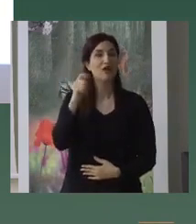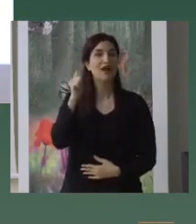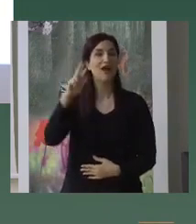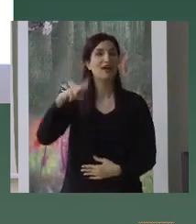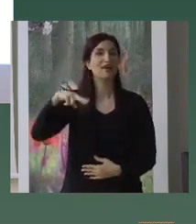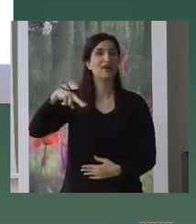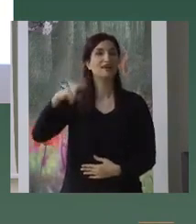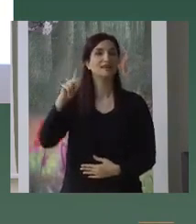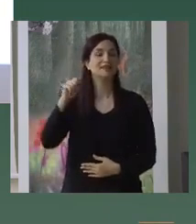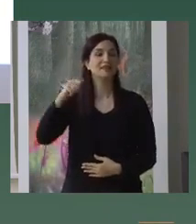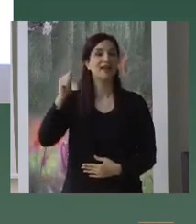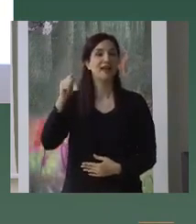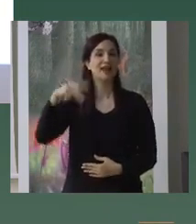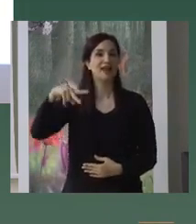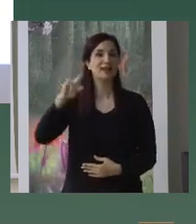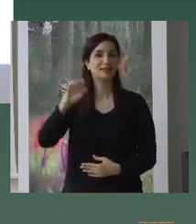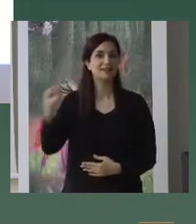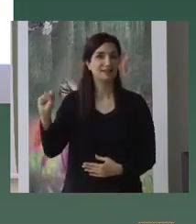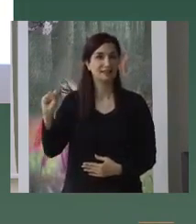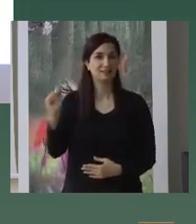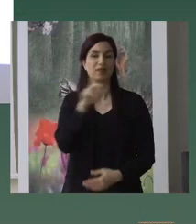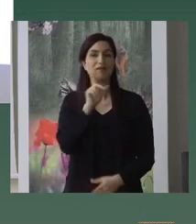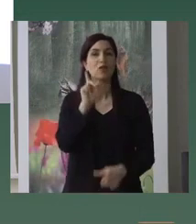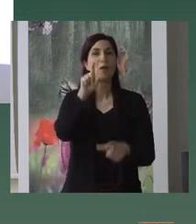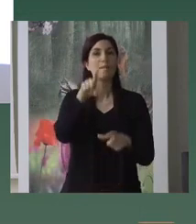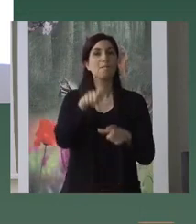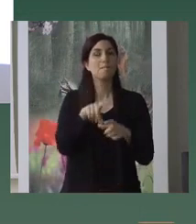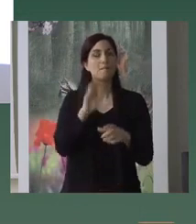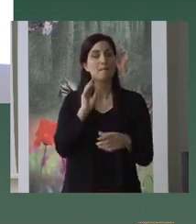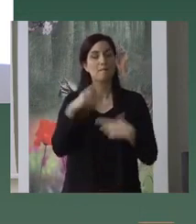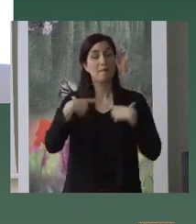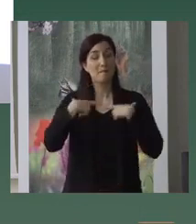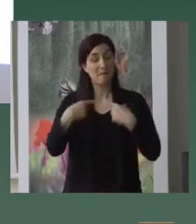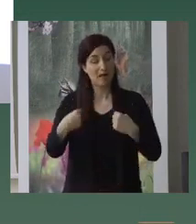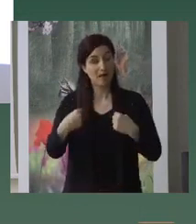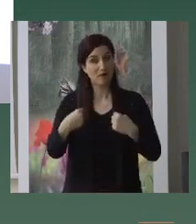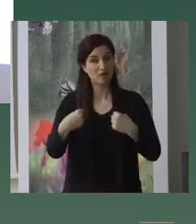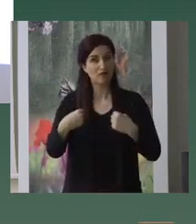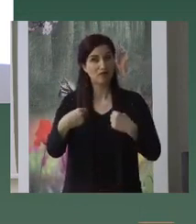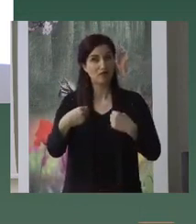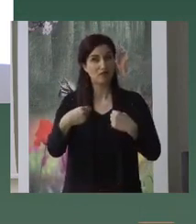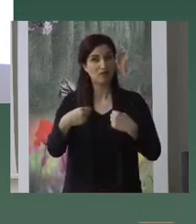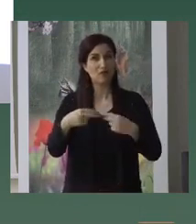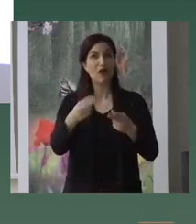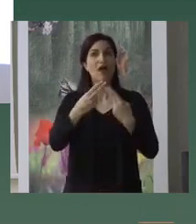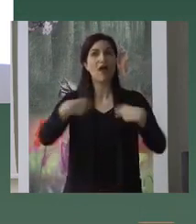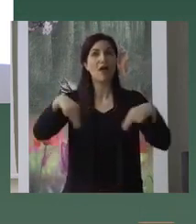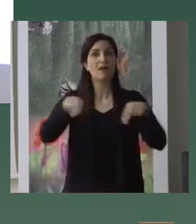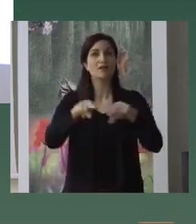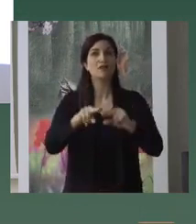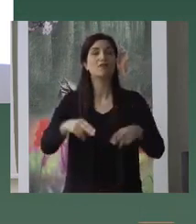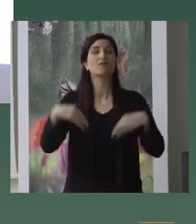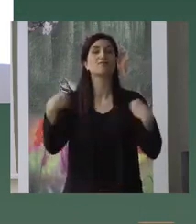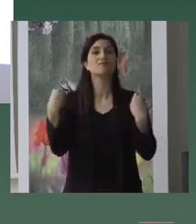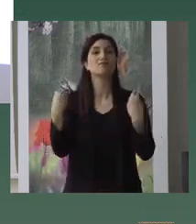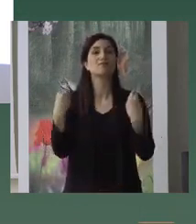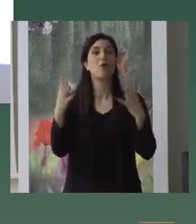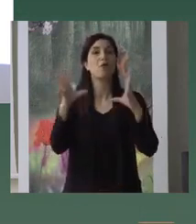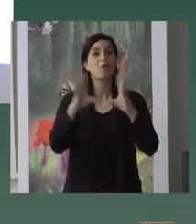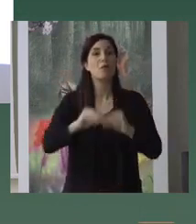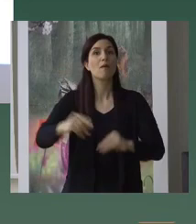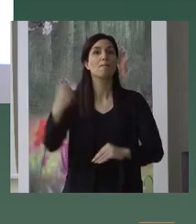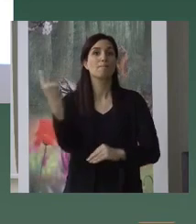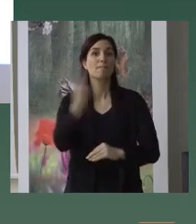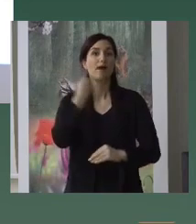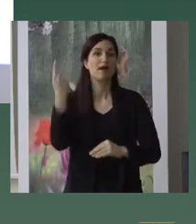της Ευρωπαϊκής Επιτροπής για την Κλιματική Κρίση. Να πω και τα υπόλοιπα, να μην πούμε τα υπόλοιπα. Ωραία.